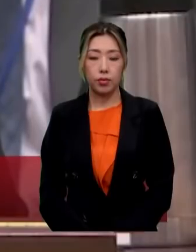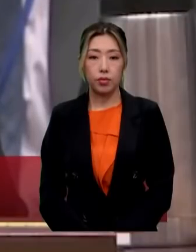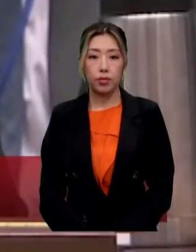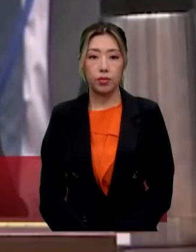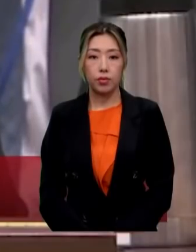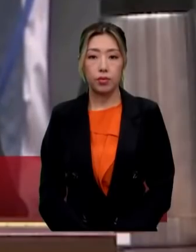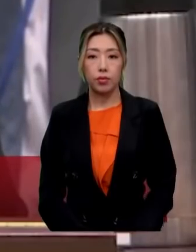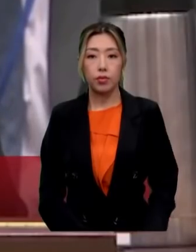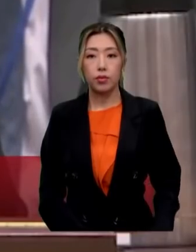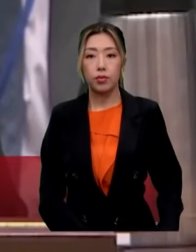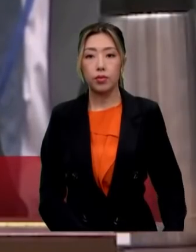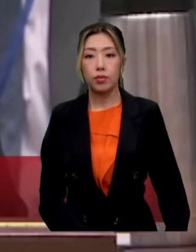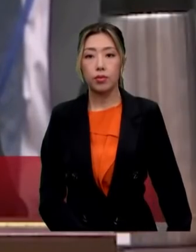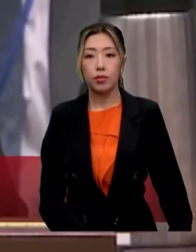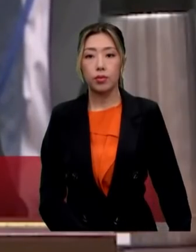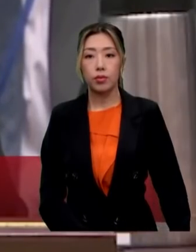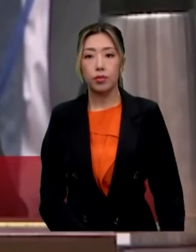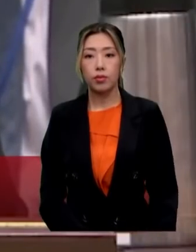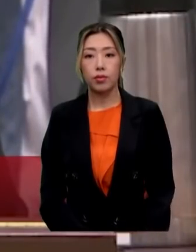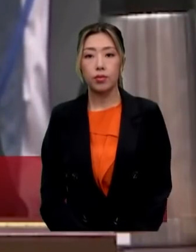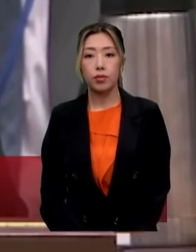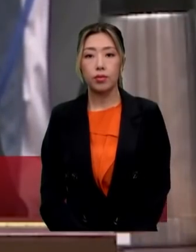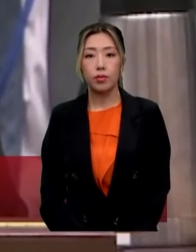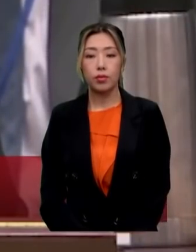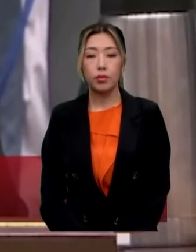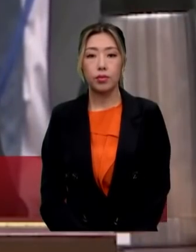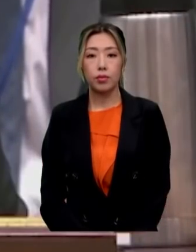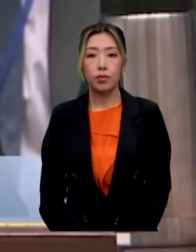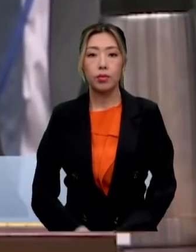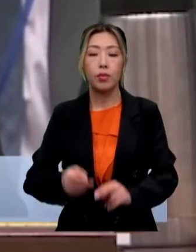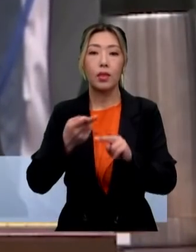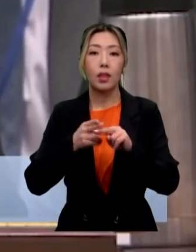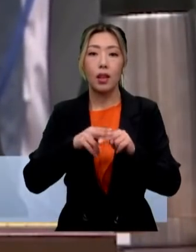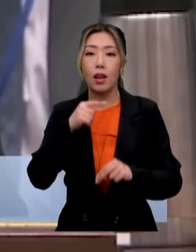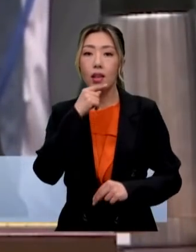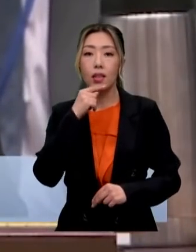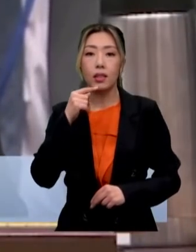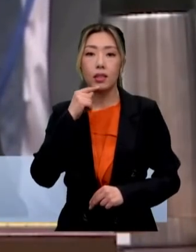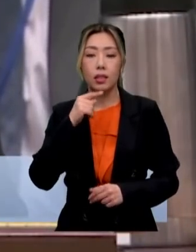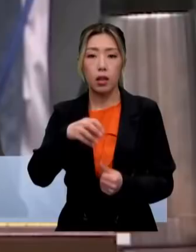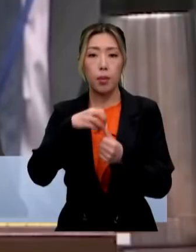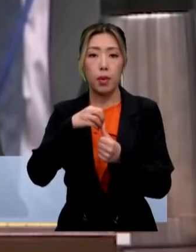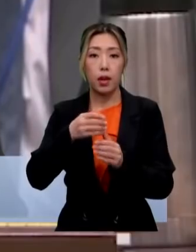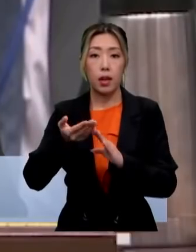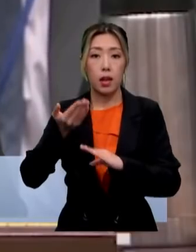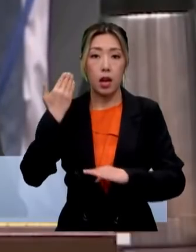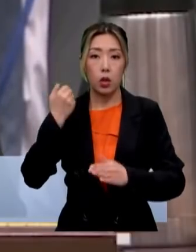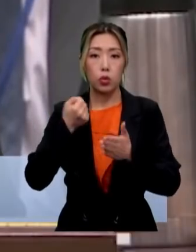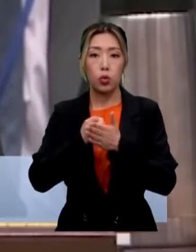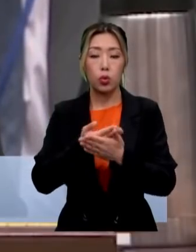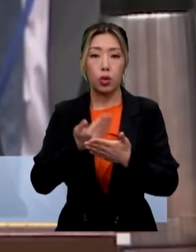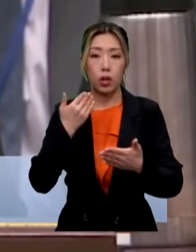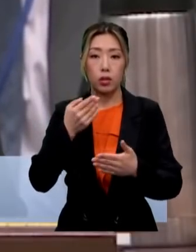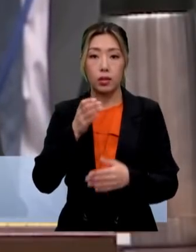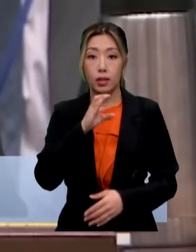All territories from the Russian Empire. Той Российской империи, которая существовала до Советского Союза,